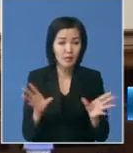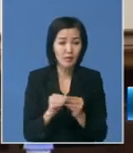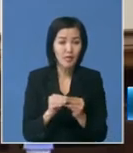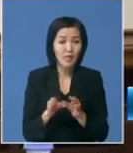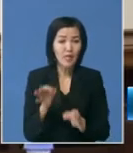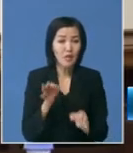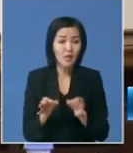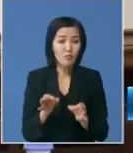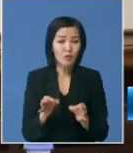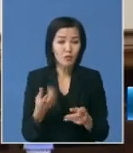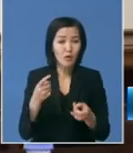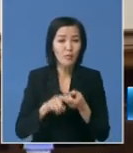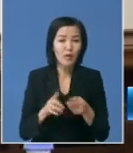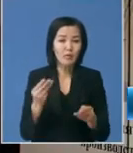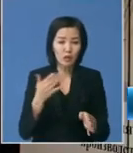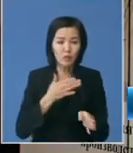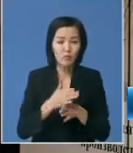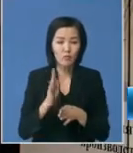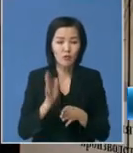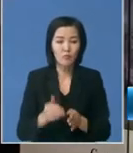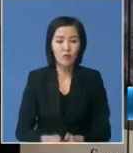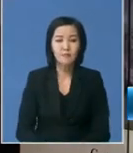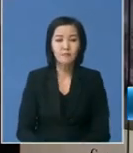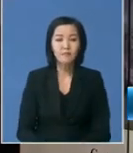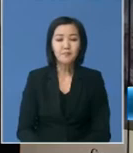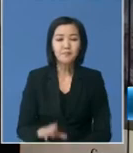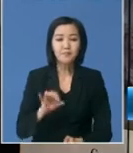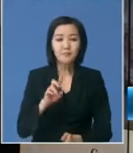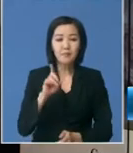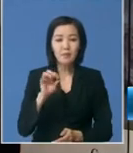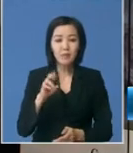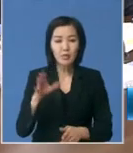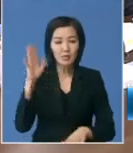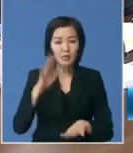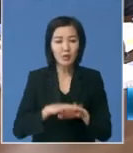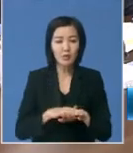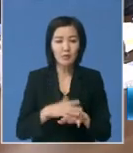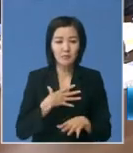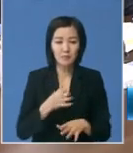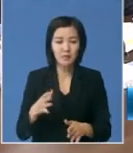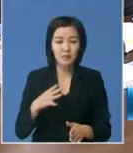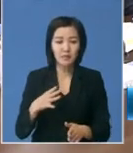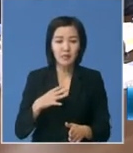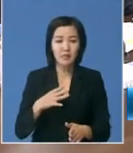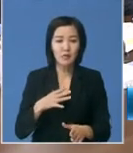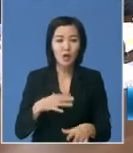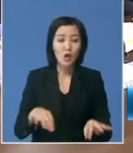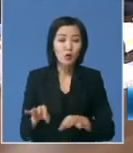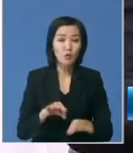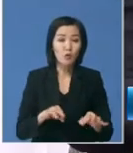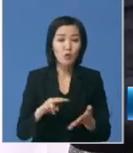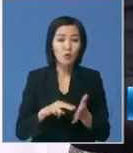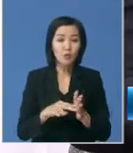қарай қаражатты бөлуді де ойластырамыз. Талғарға қарағанда Еңбекші Қазақ ауданының әкімі пысықтық танытты. Жоба жоспарларын тәптіштеп тұрып